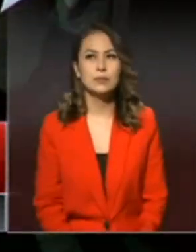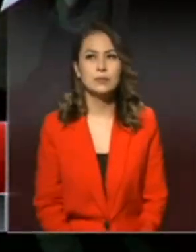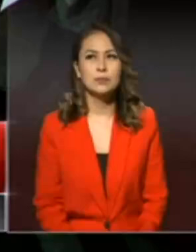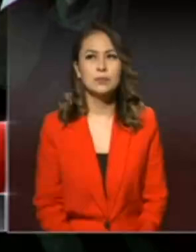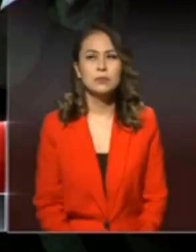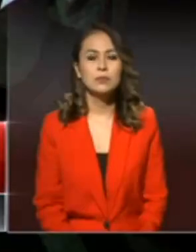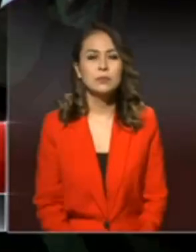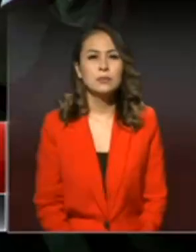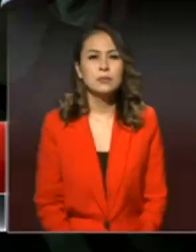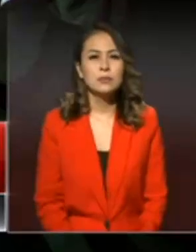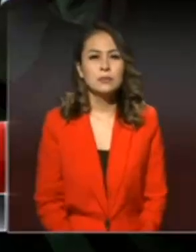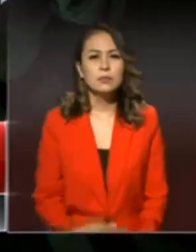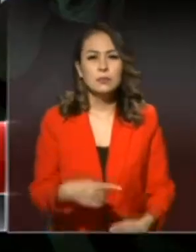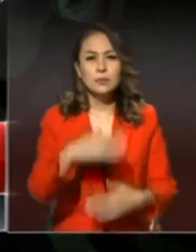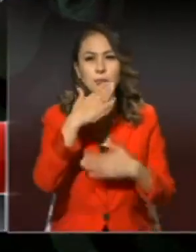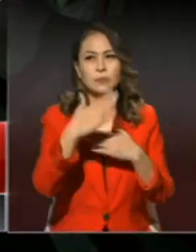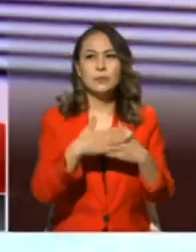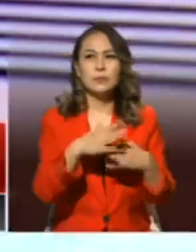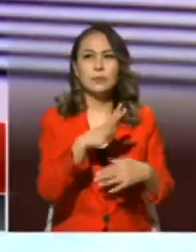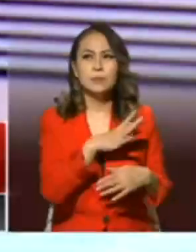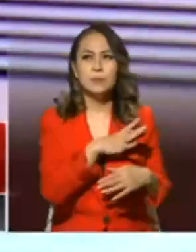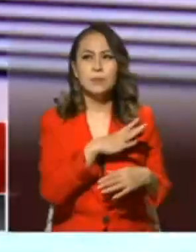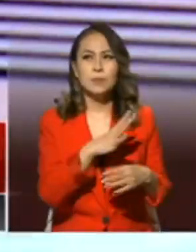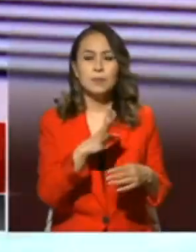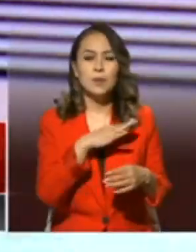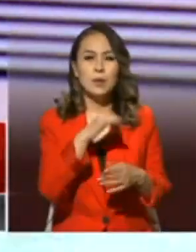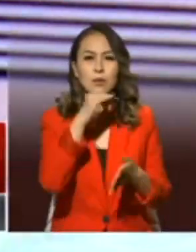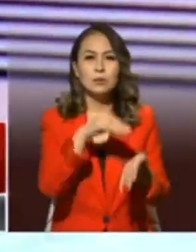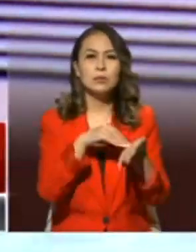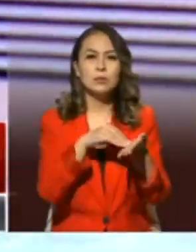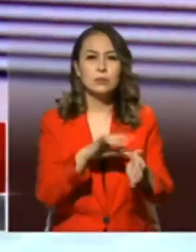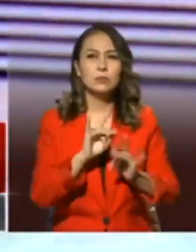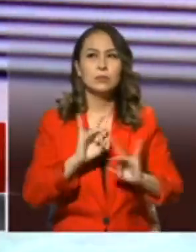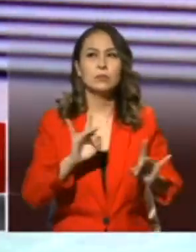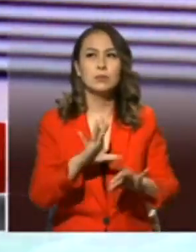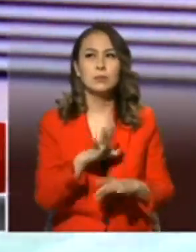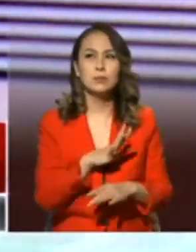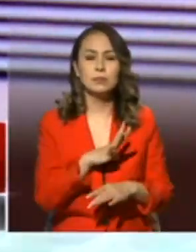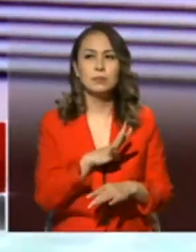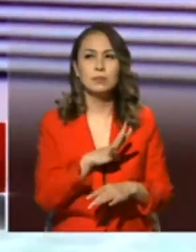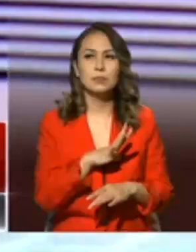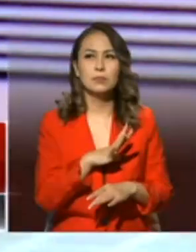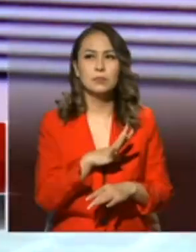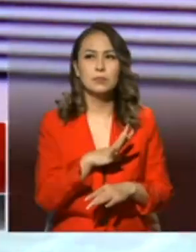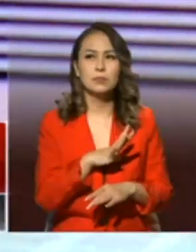Бірақ жақында оны өзін берген сұхбатында пікірінде ол